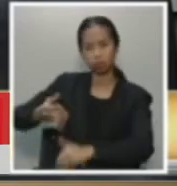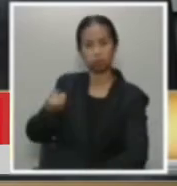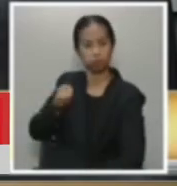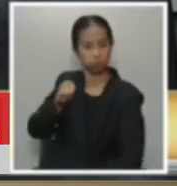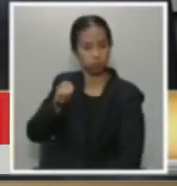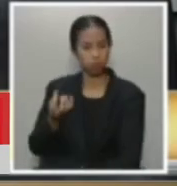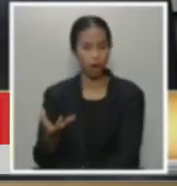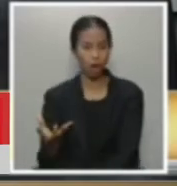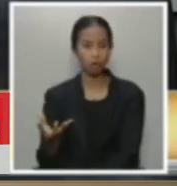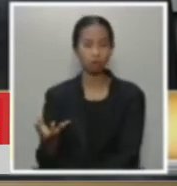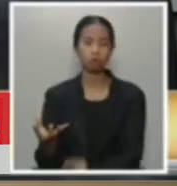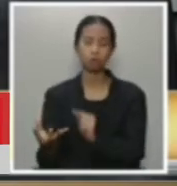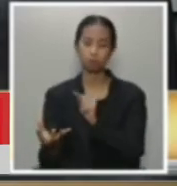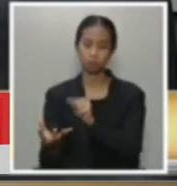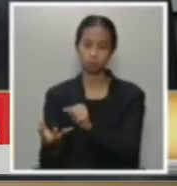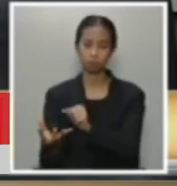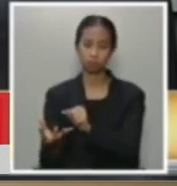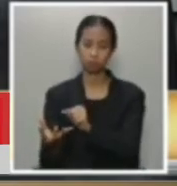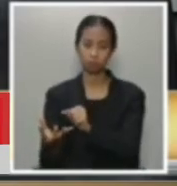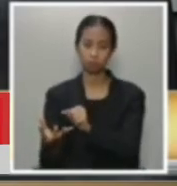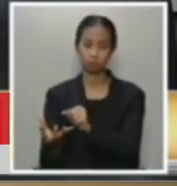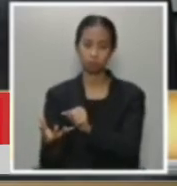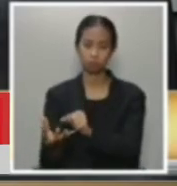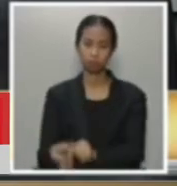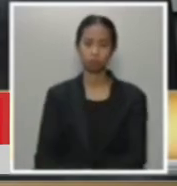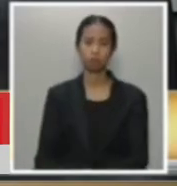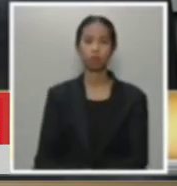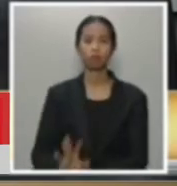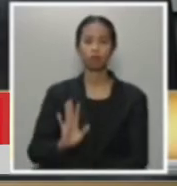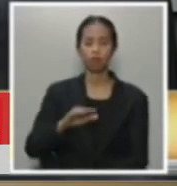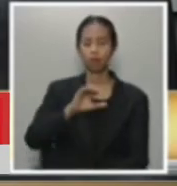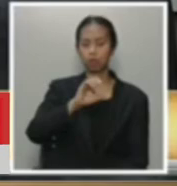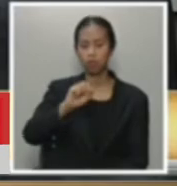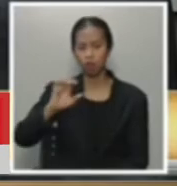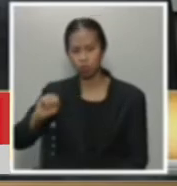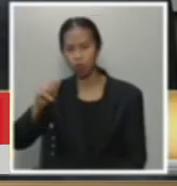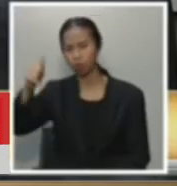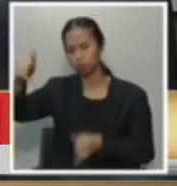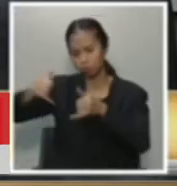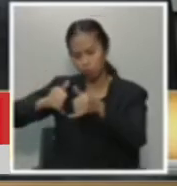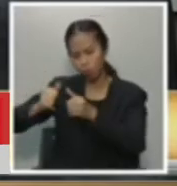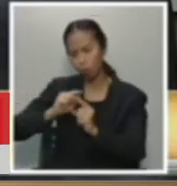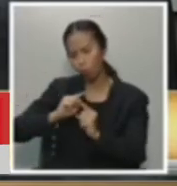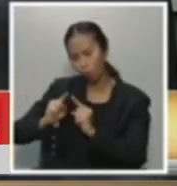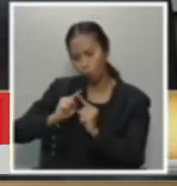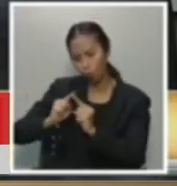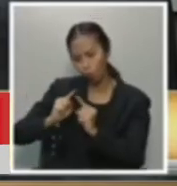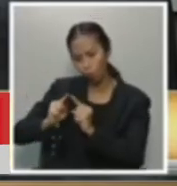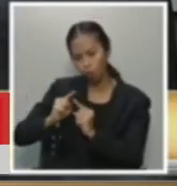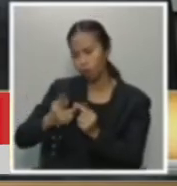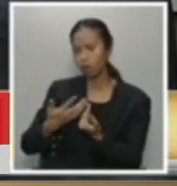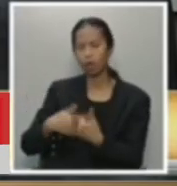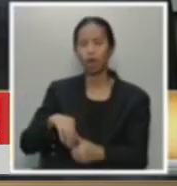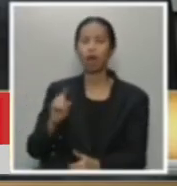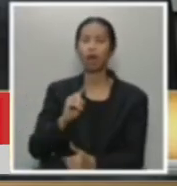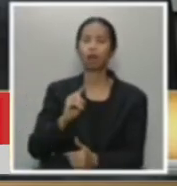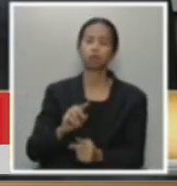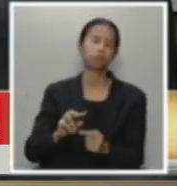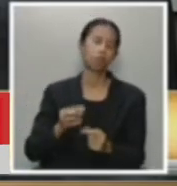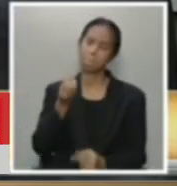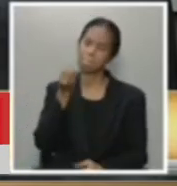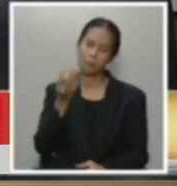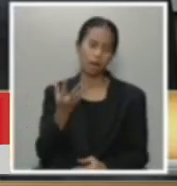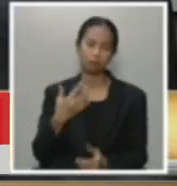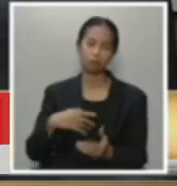นี่ยส.ส.ที่หาหรือแต่ละวันเนี่ยแต่ละอาทิตย์พูดแต่เรื่องที่ดินทั้งนั้นเลย